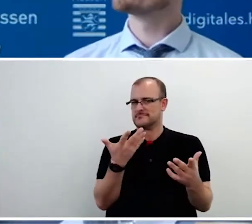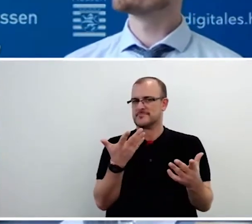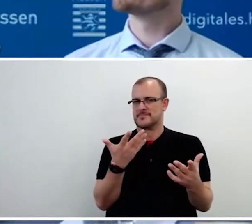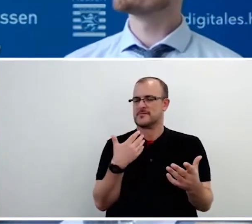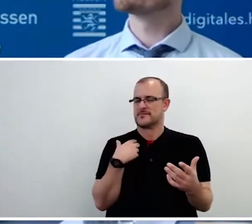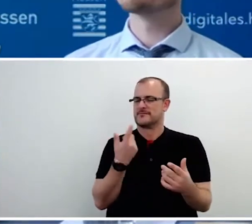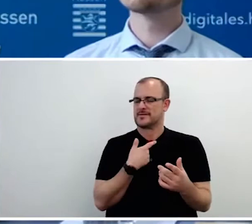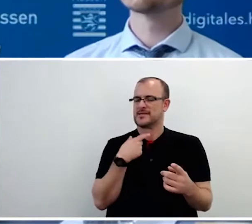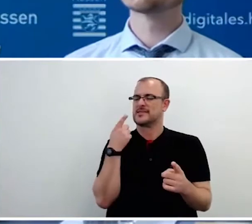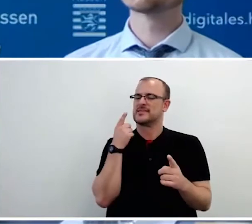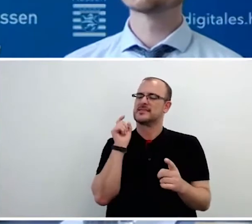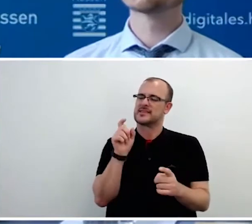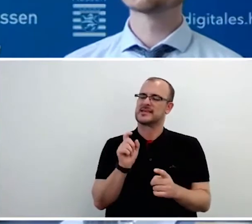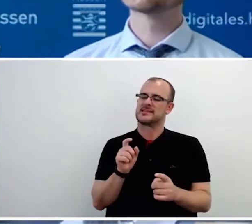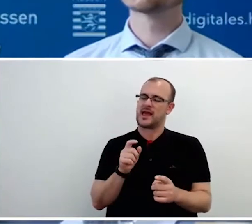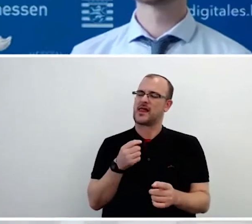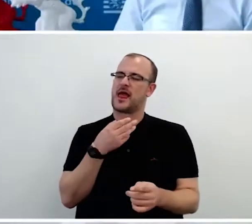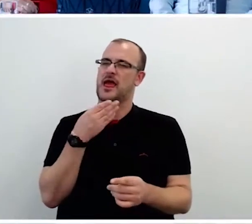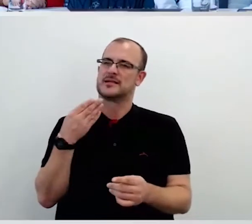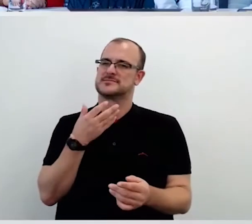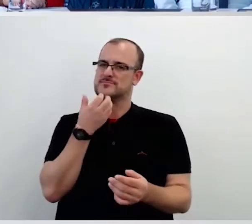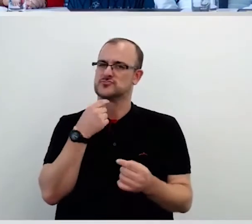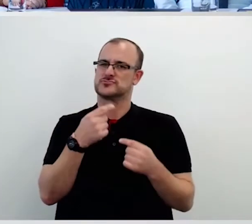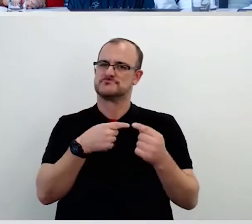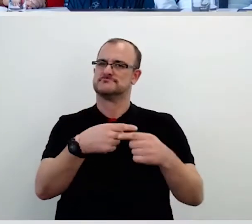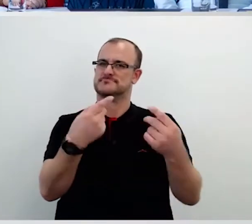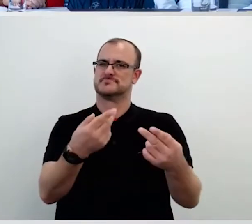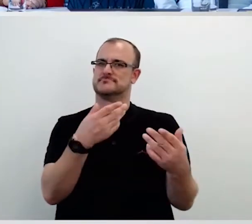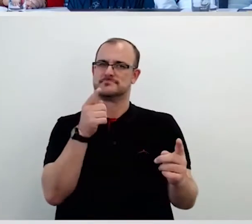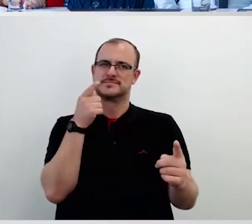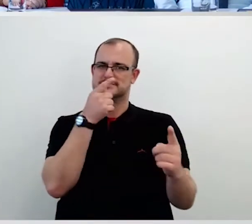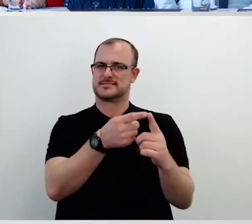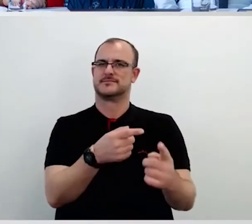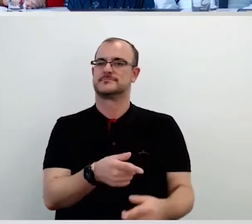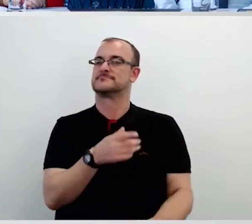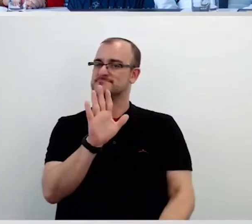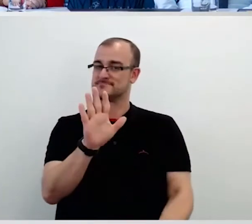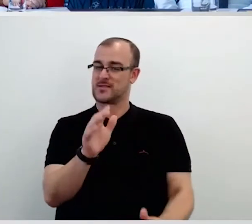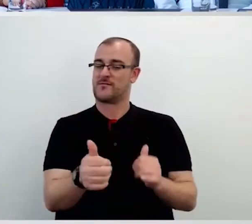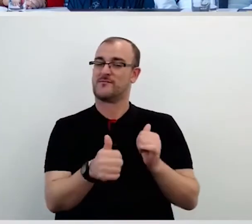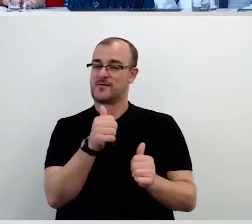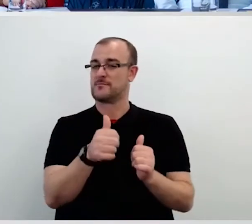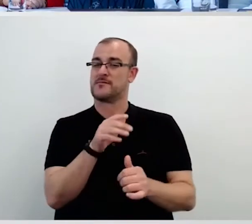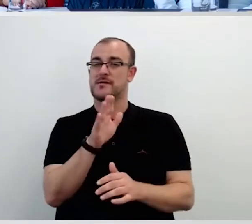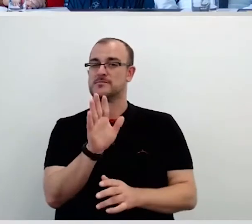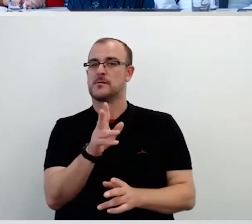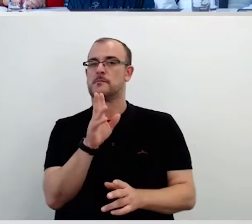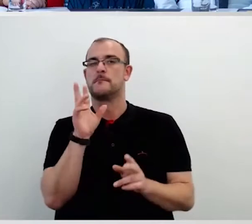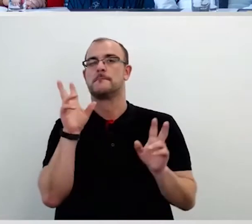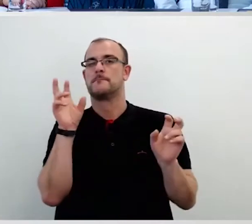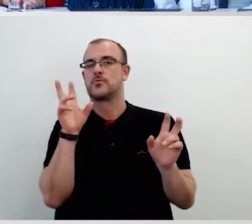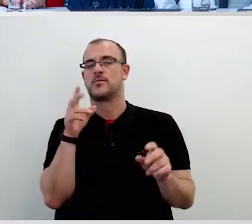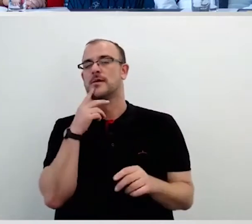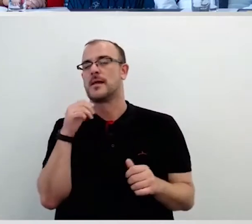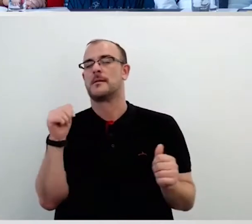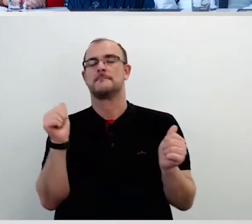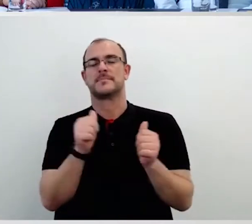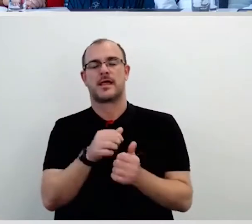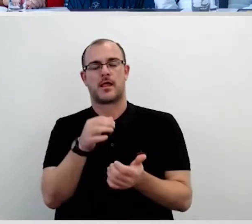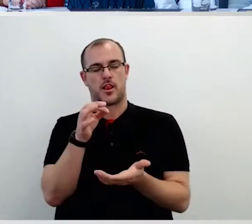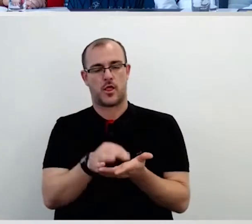wir digitales Hessen hin entwickeln möchten. Ja, Ihr Wettbewerb steht ja unter dem Motto Miteinander